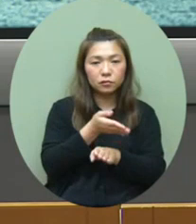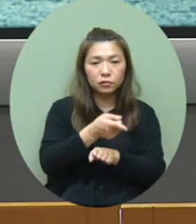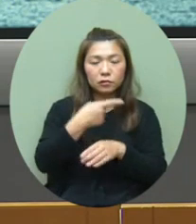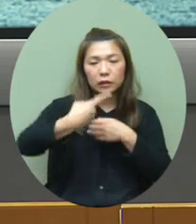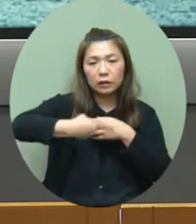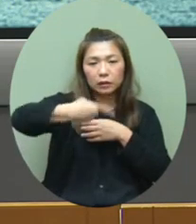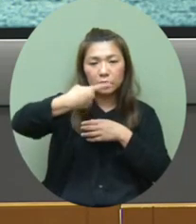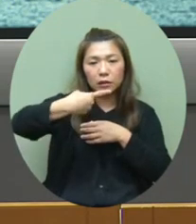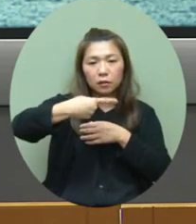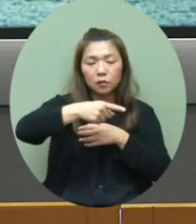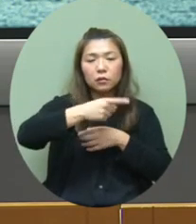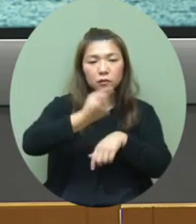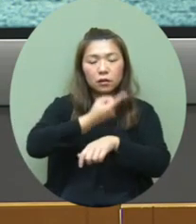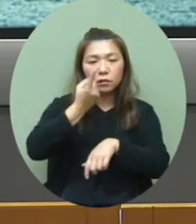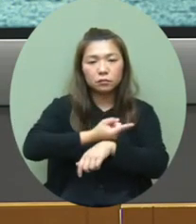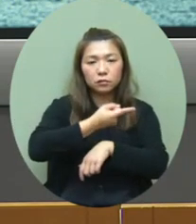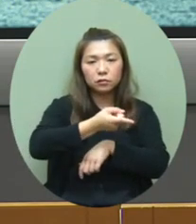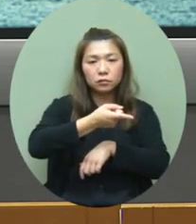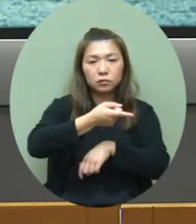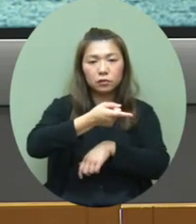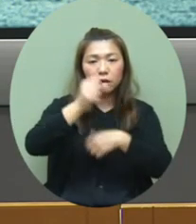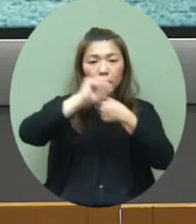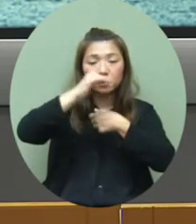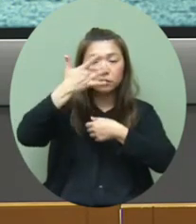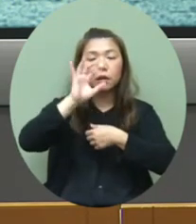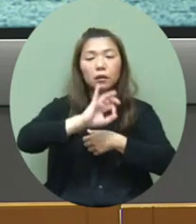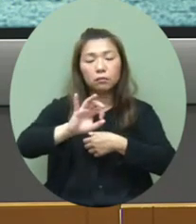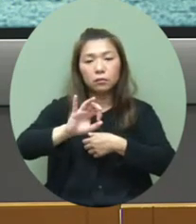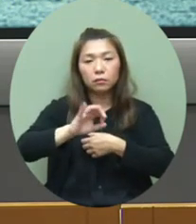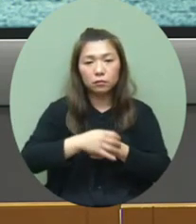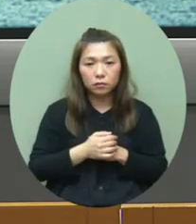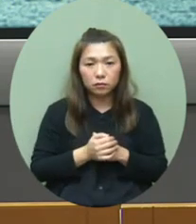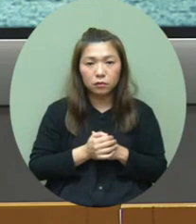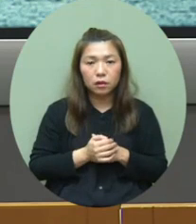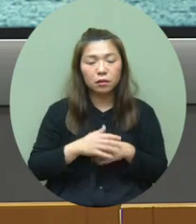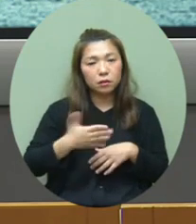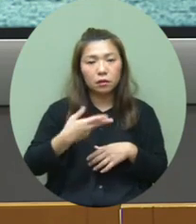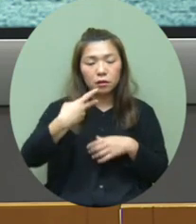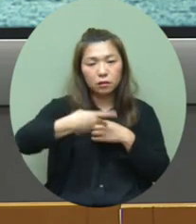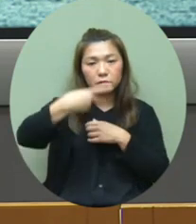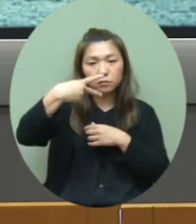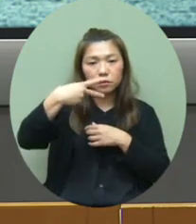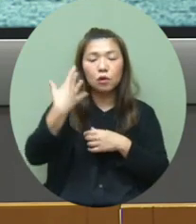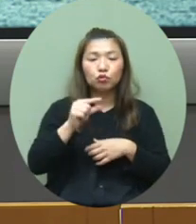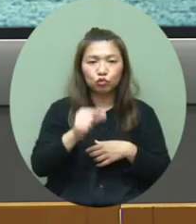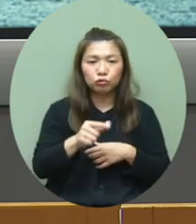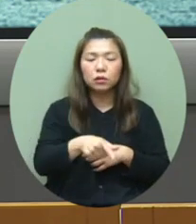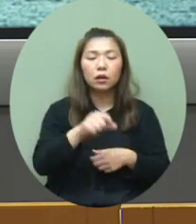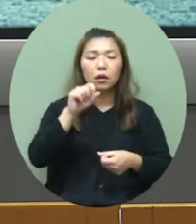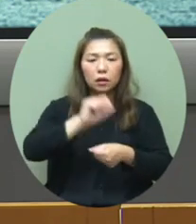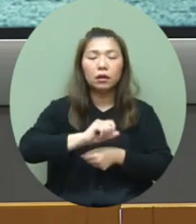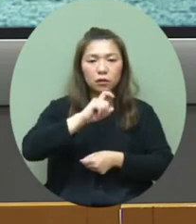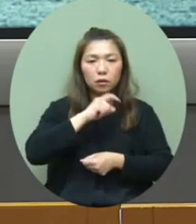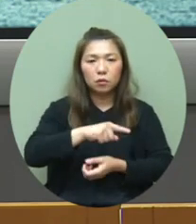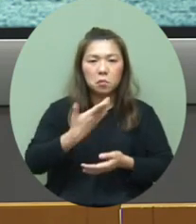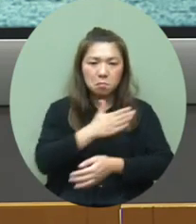一樓嗰度咧，就暫時咧就係冇其他個案。咁但係二樓咧就地下咧就有啲個案啦，同